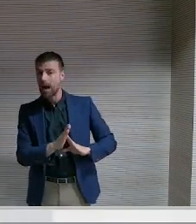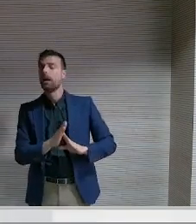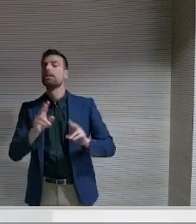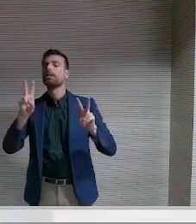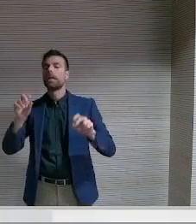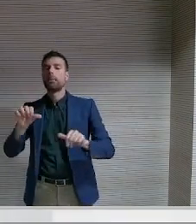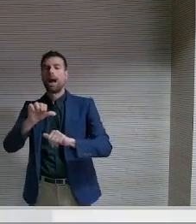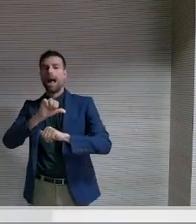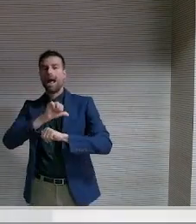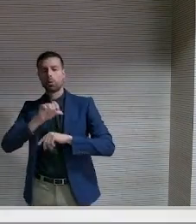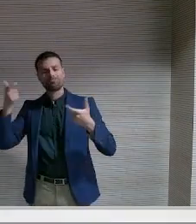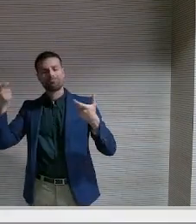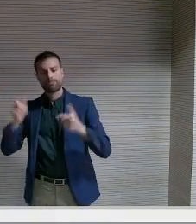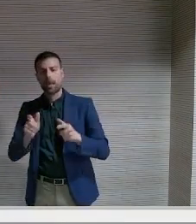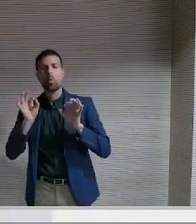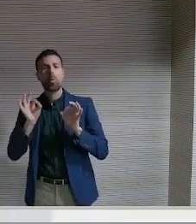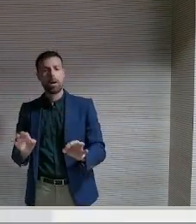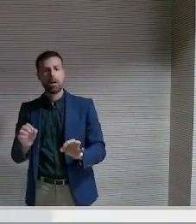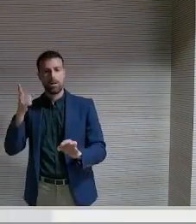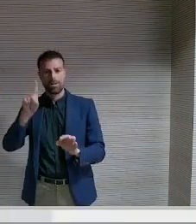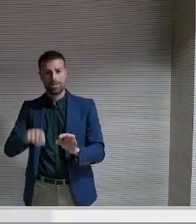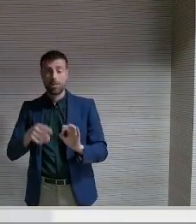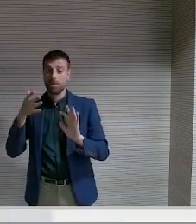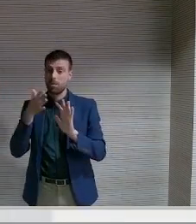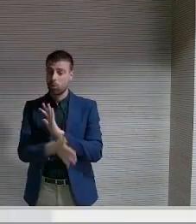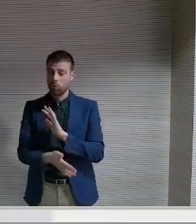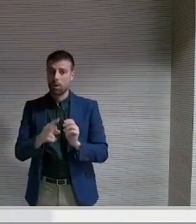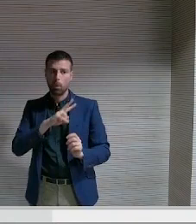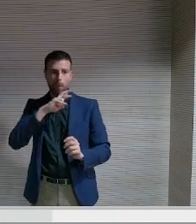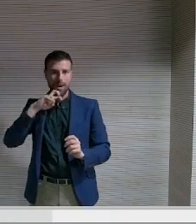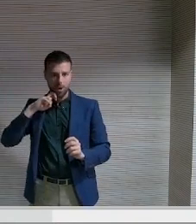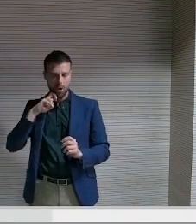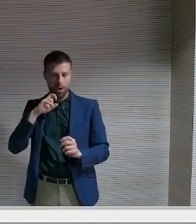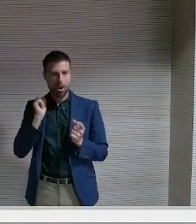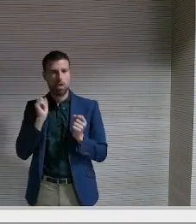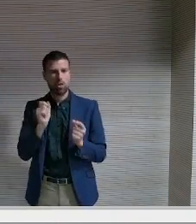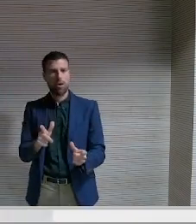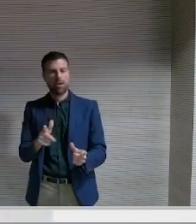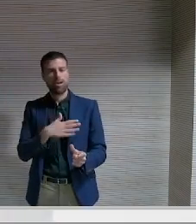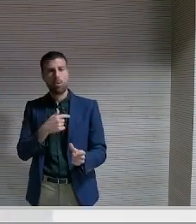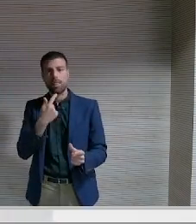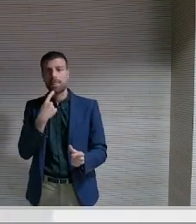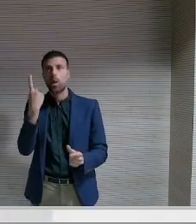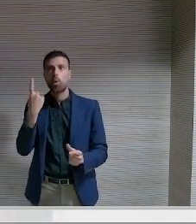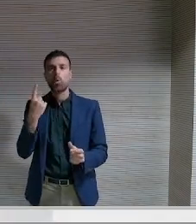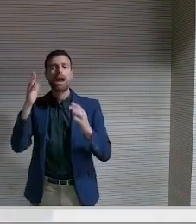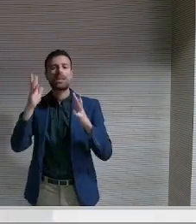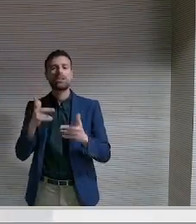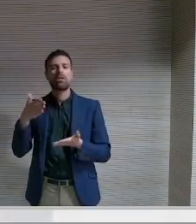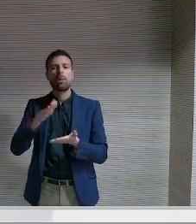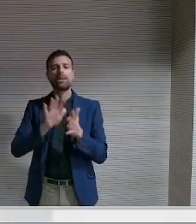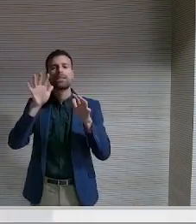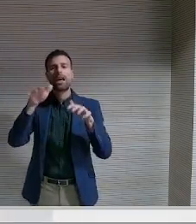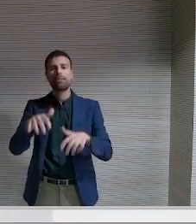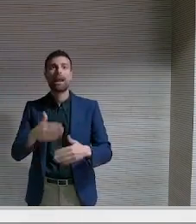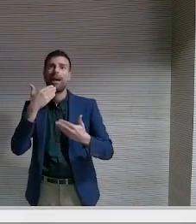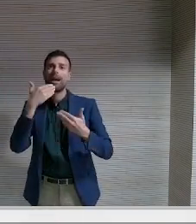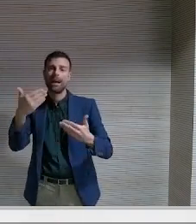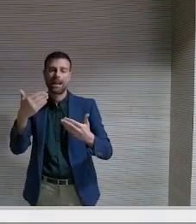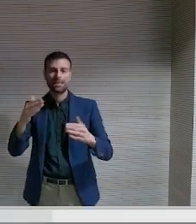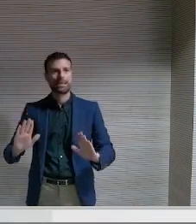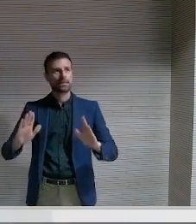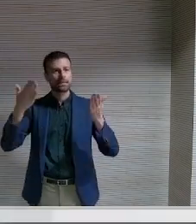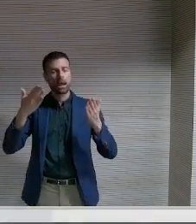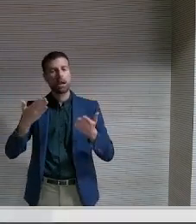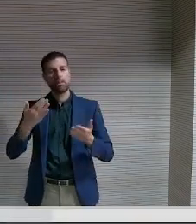les 5.000 persones. Per tant, posa en valor el fet de que no és unes xifres, les del mes d'abril, derivades del